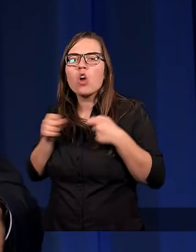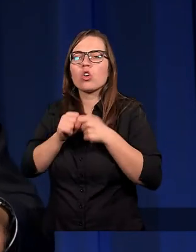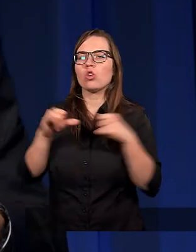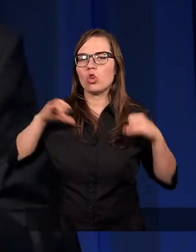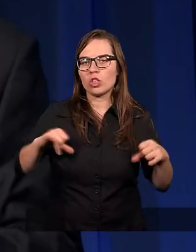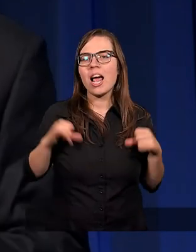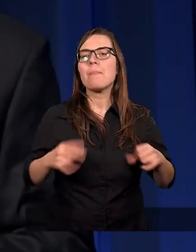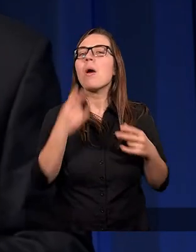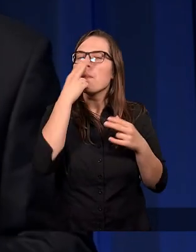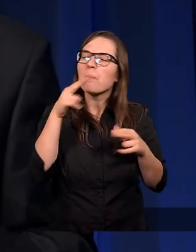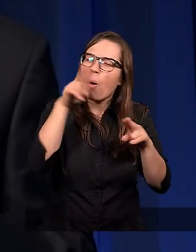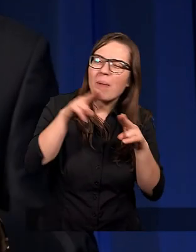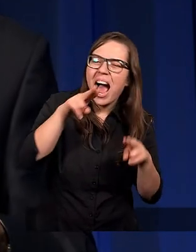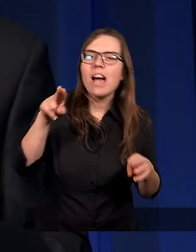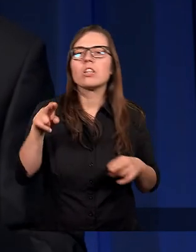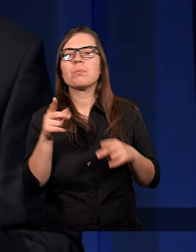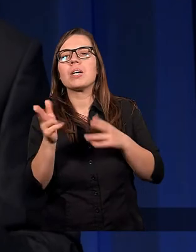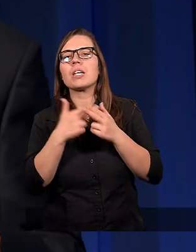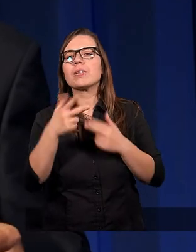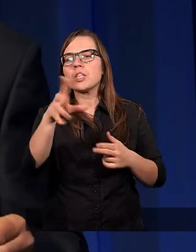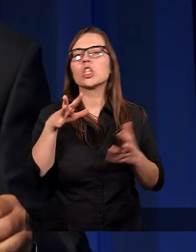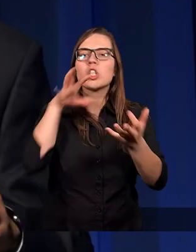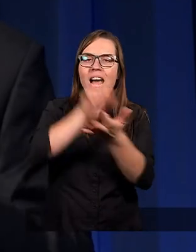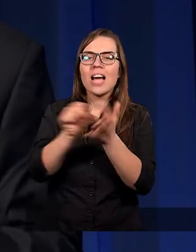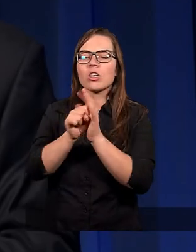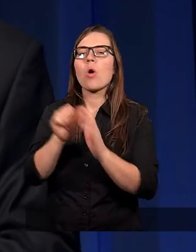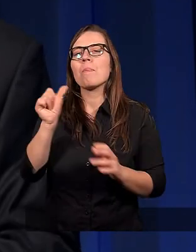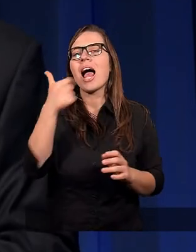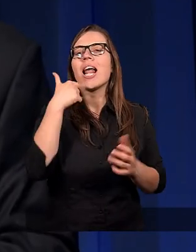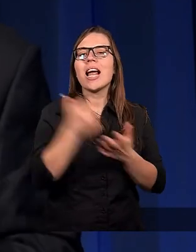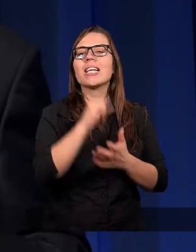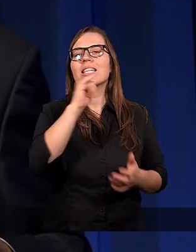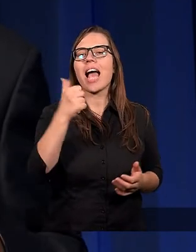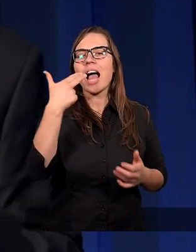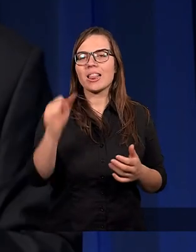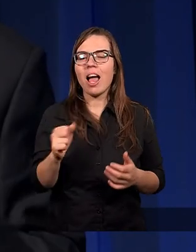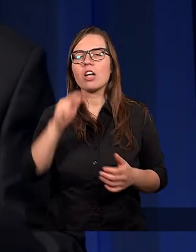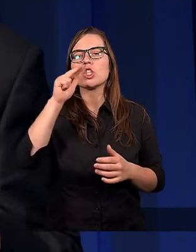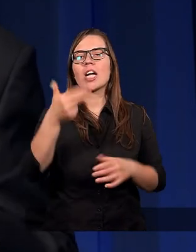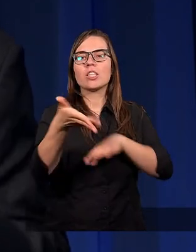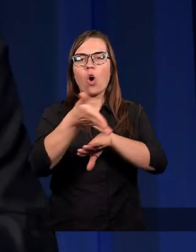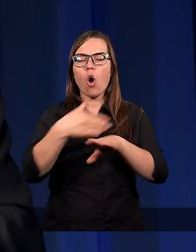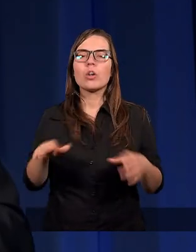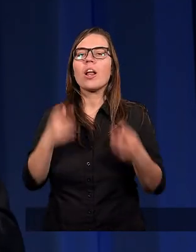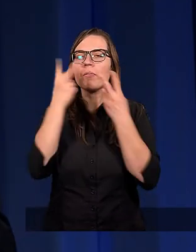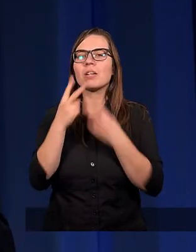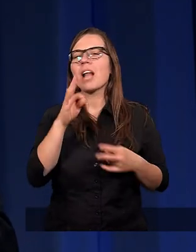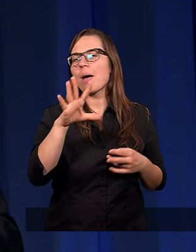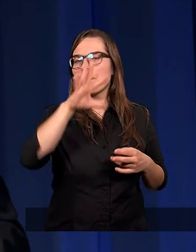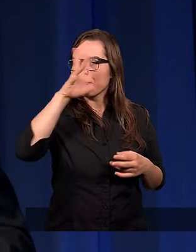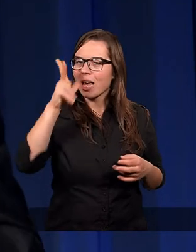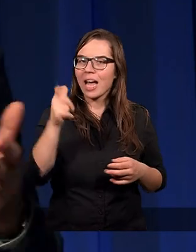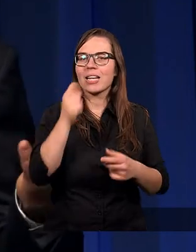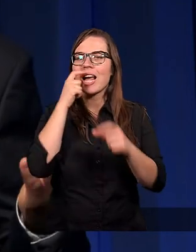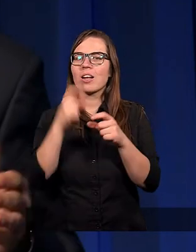Popatrzmy. Kiedy na przykład sięgamy do 1 listu Jana, w 3 rozdziale czytamy przepiękne